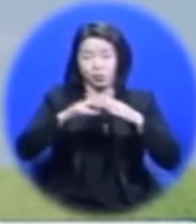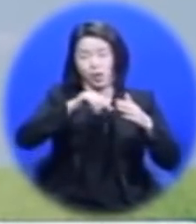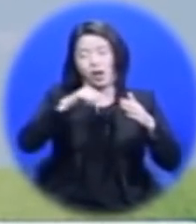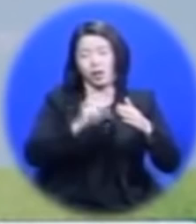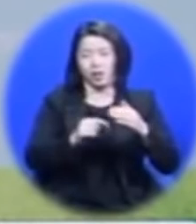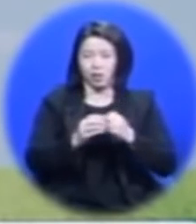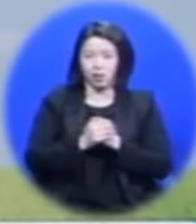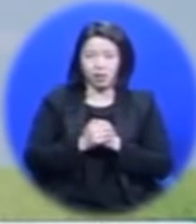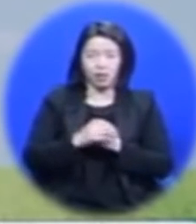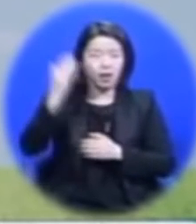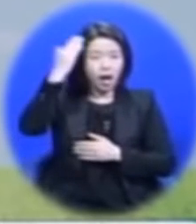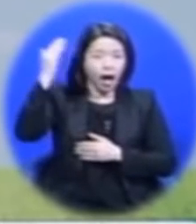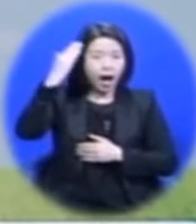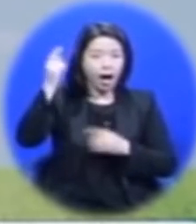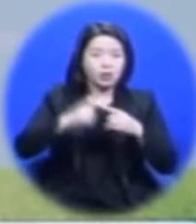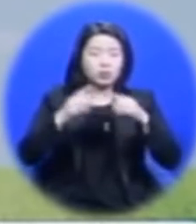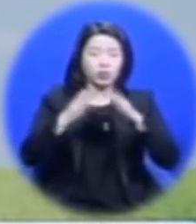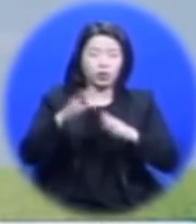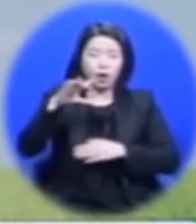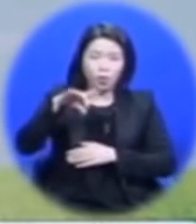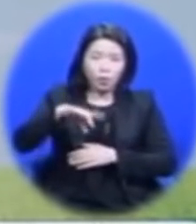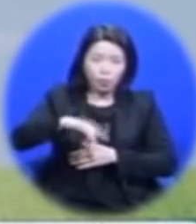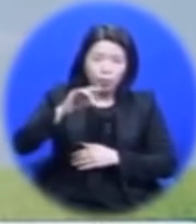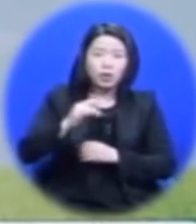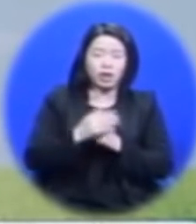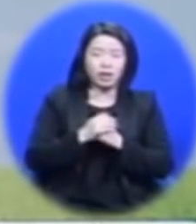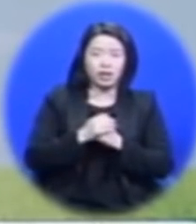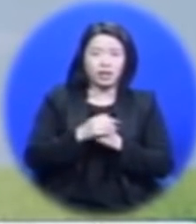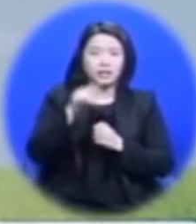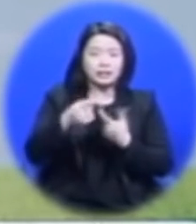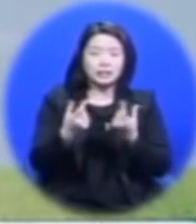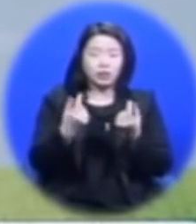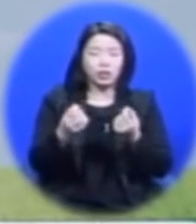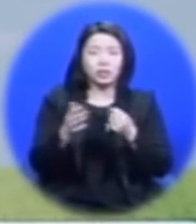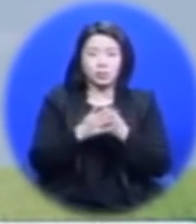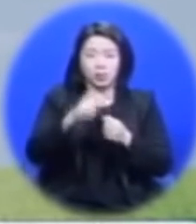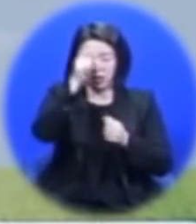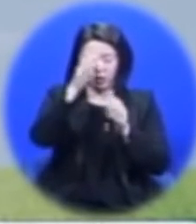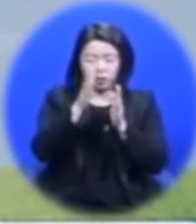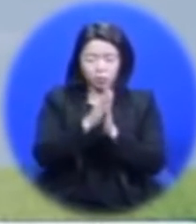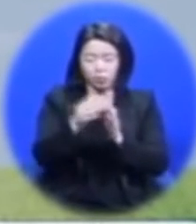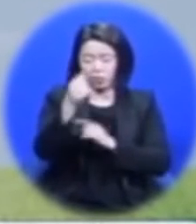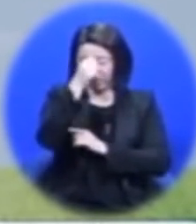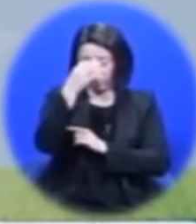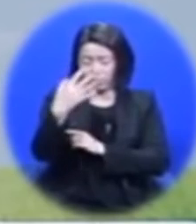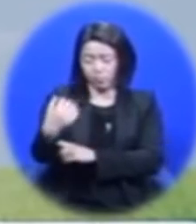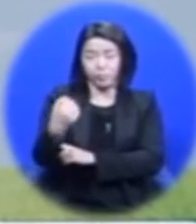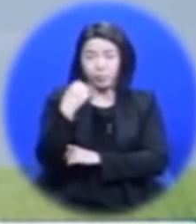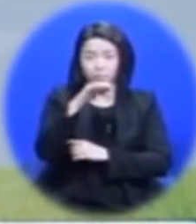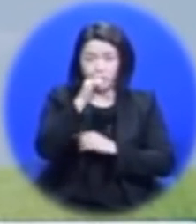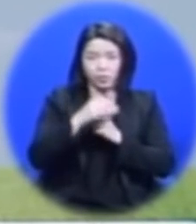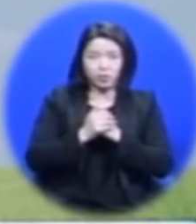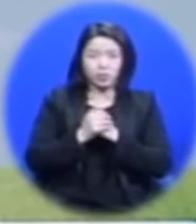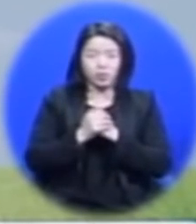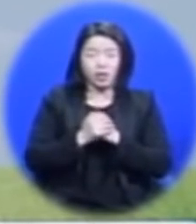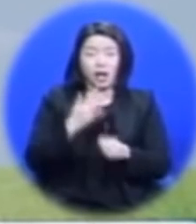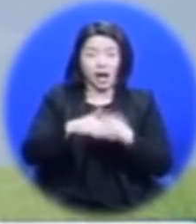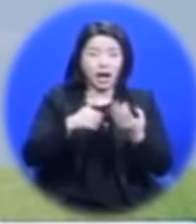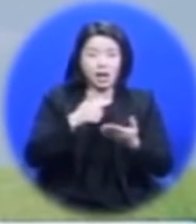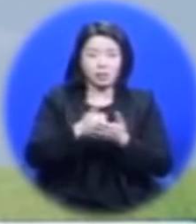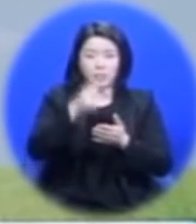한국교회가 본래 그런 교회였기 때문에 기도의 능력이 있었던 거예요. 하나님께 기도할 때